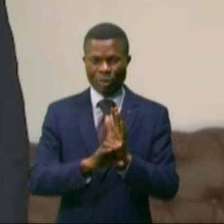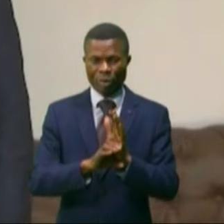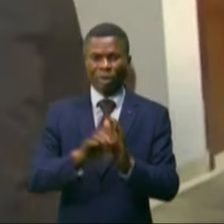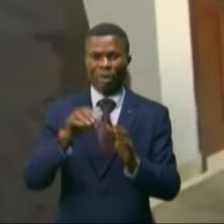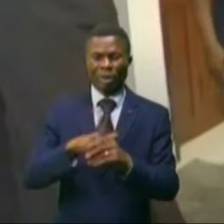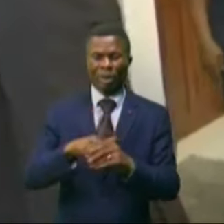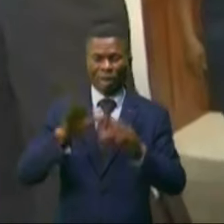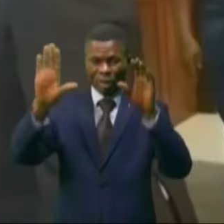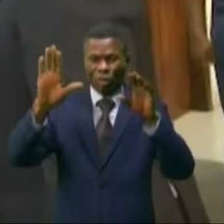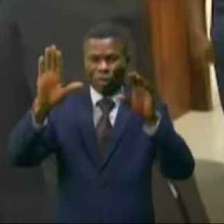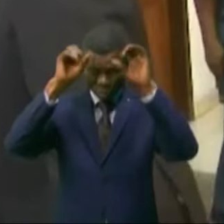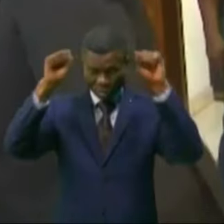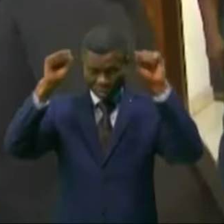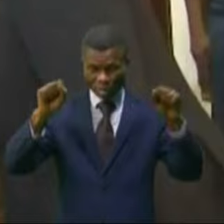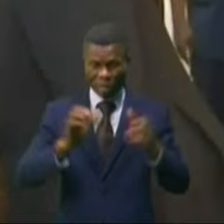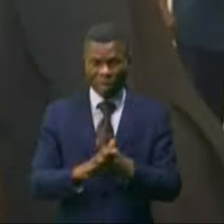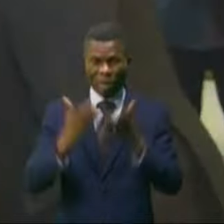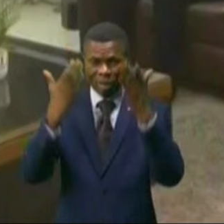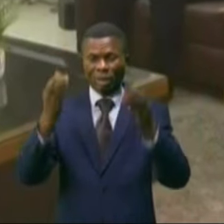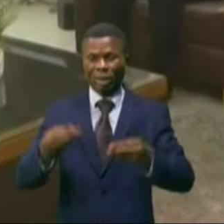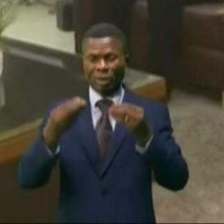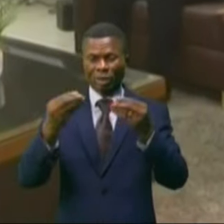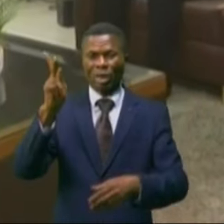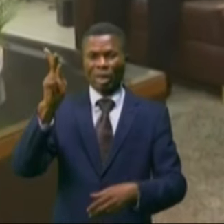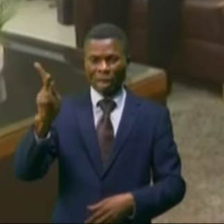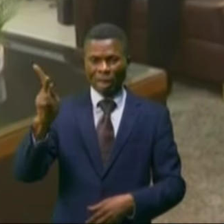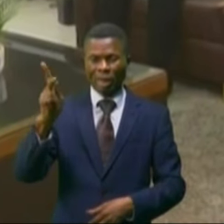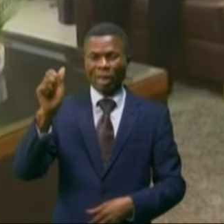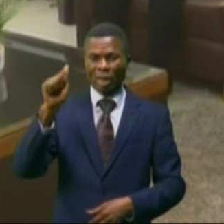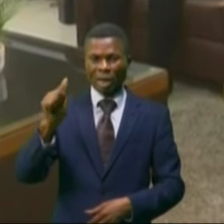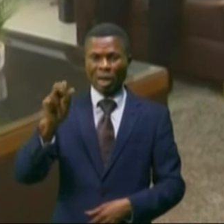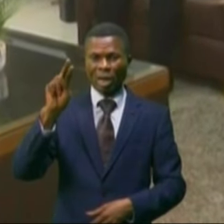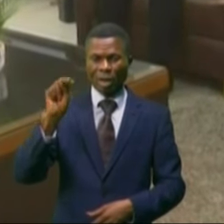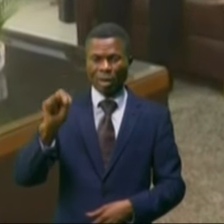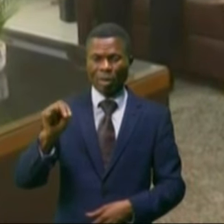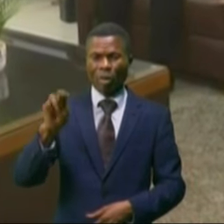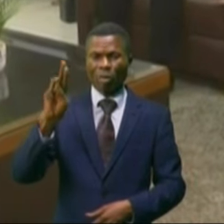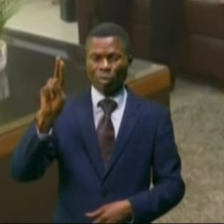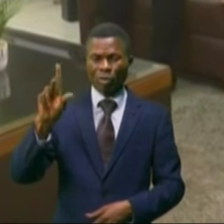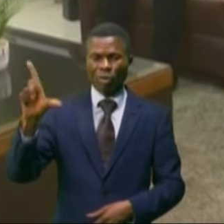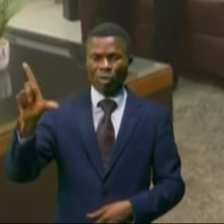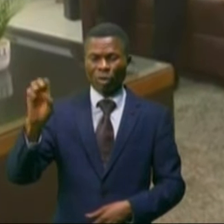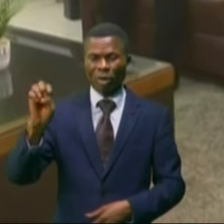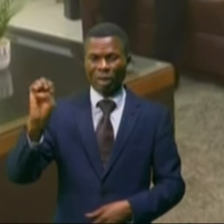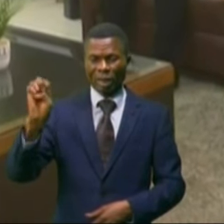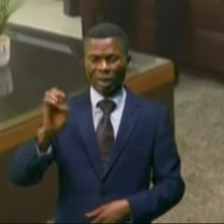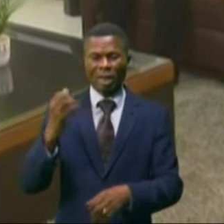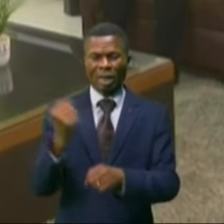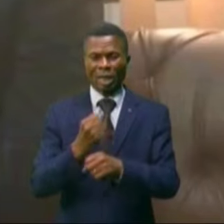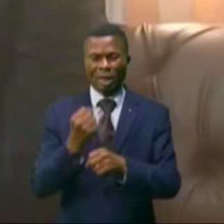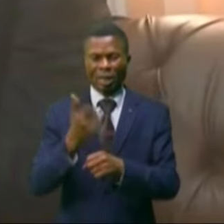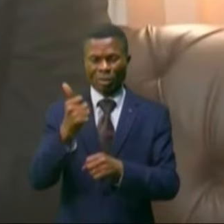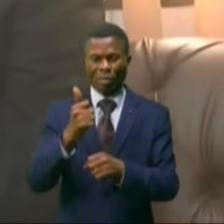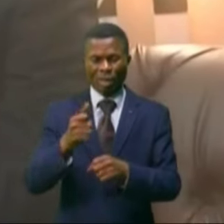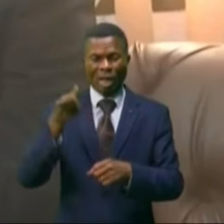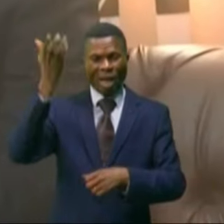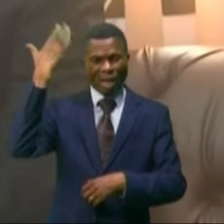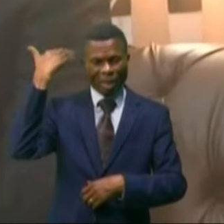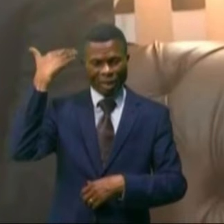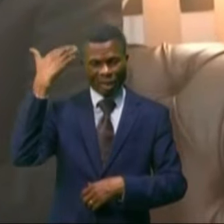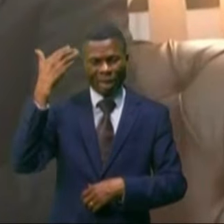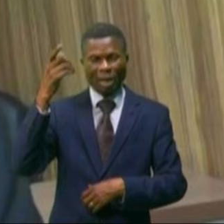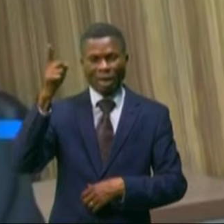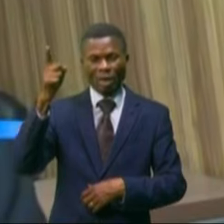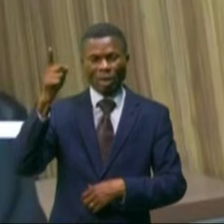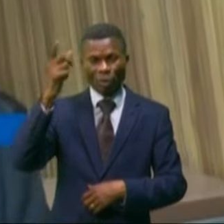son président Dieudonné Kamuleta pour la bonne collaboration durant l'exercice de ses fonctions à la primature.